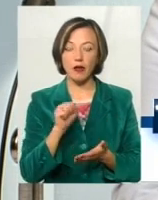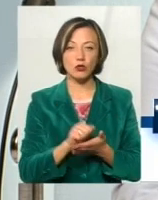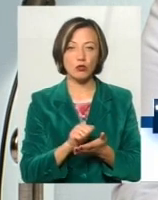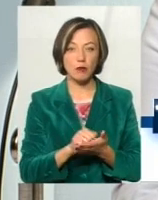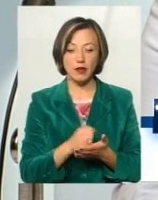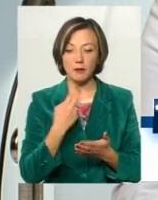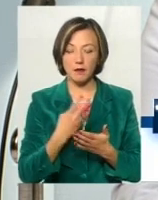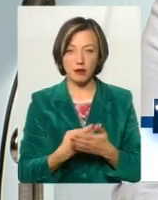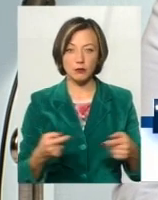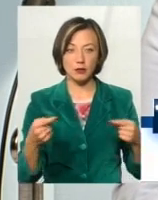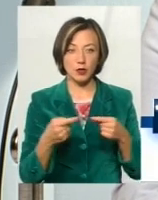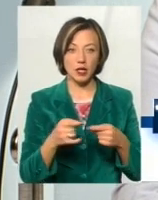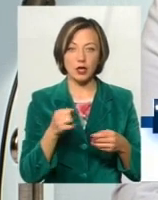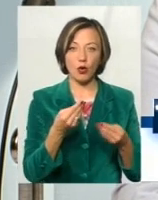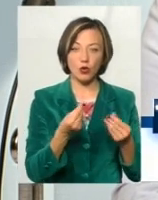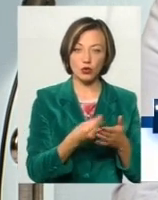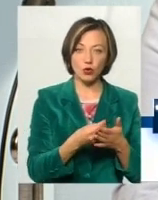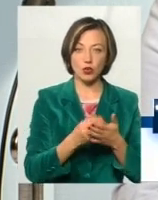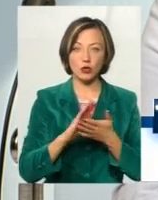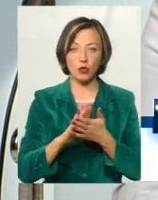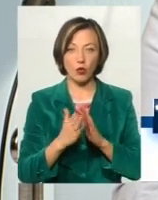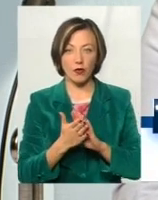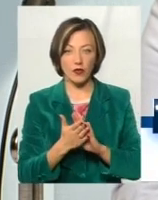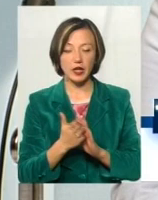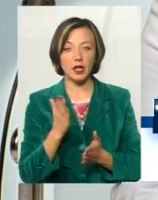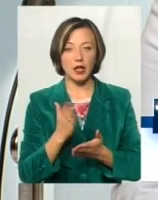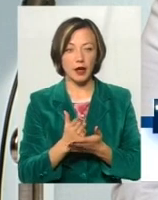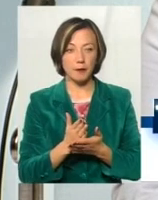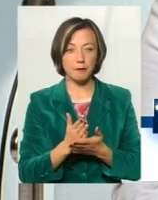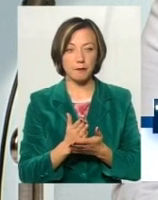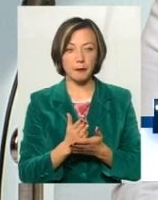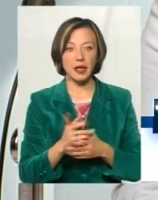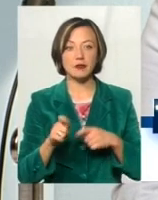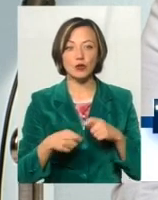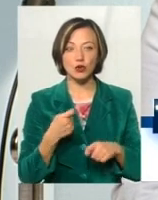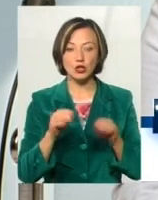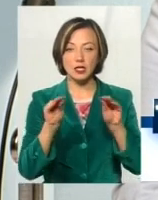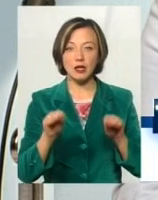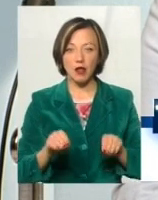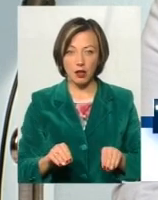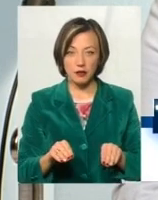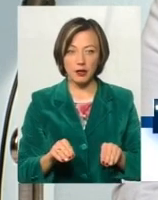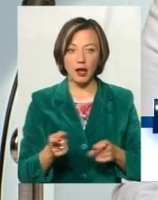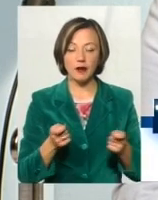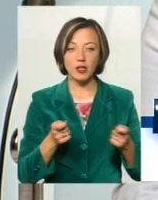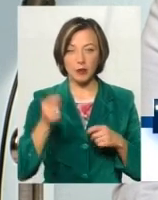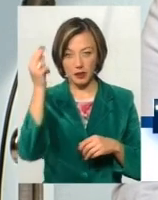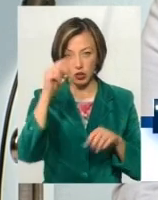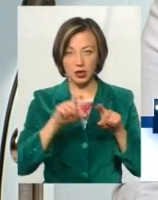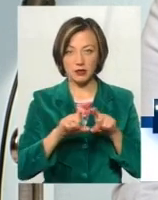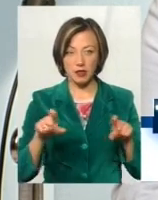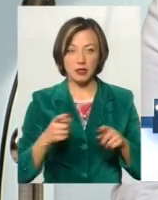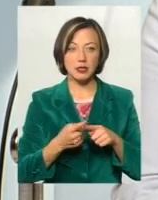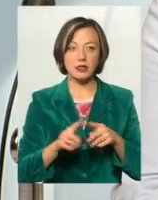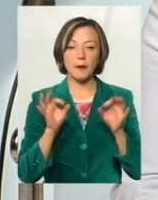я бачу безпосередньо, і кошториси, і договори, які він є, з порушенням складений керівникам навчальних закладів, це є